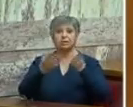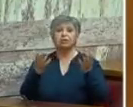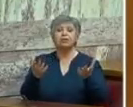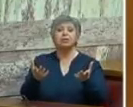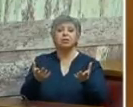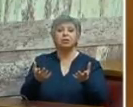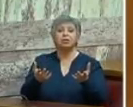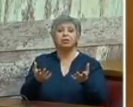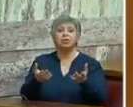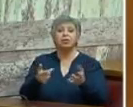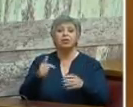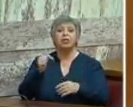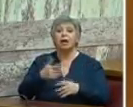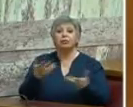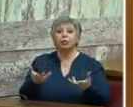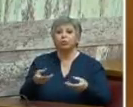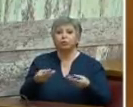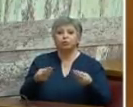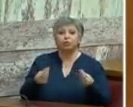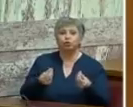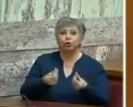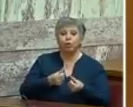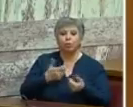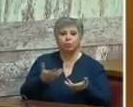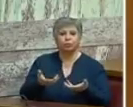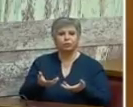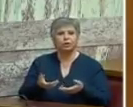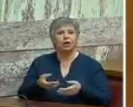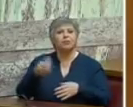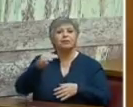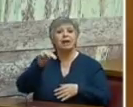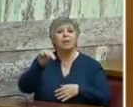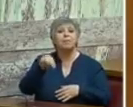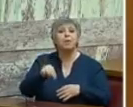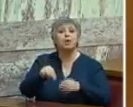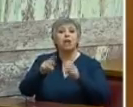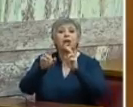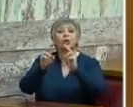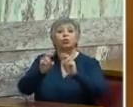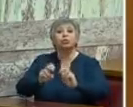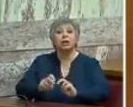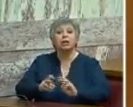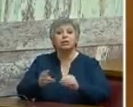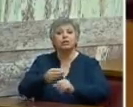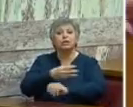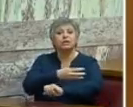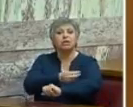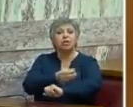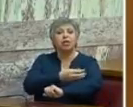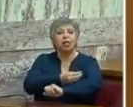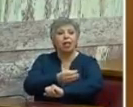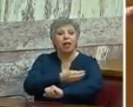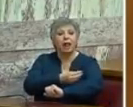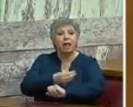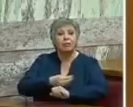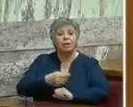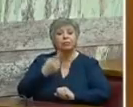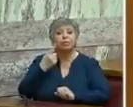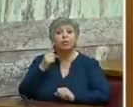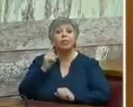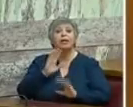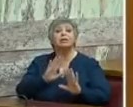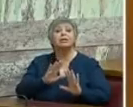Έτσι έγινε και αυτό. Ο μοριακός έλεγχος του αίματος δεν ήξερε τίποτα. Όταν το δώσατε στον Κελπνό και το πληρώναμε τα πρώτα